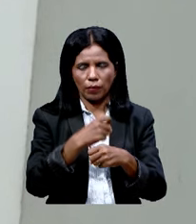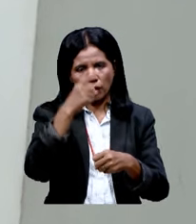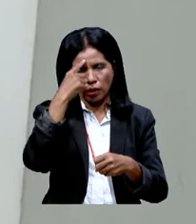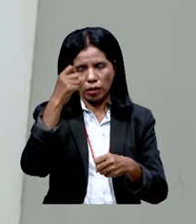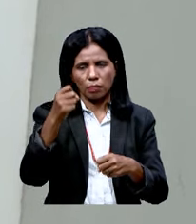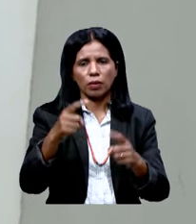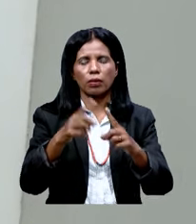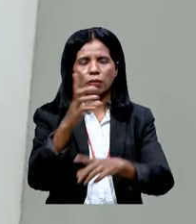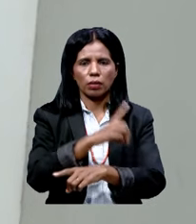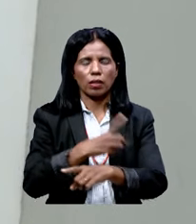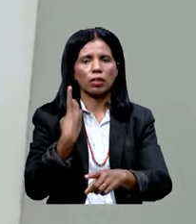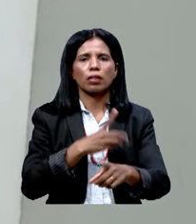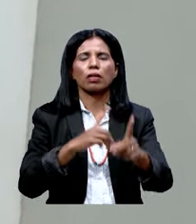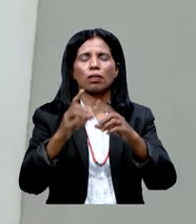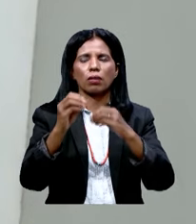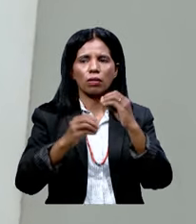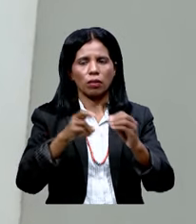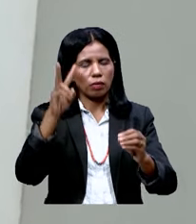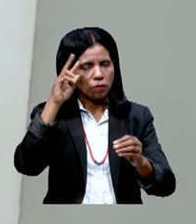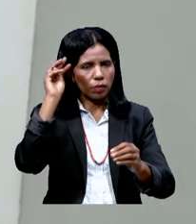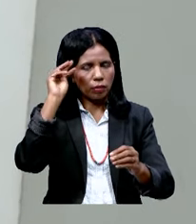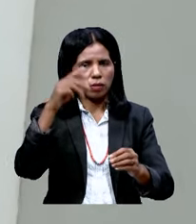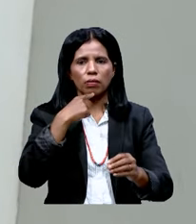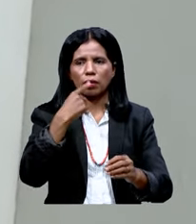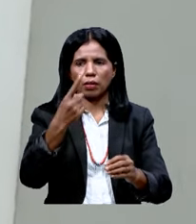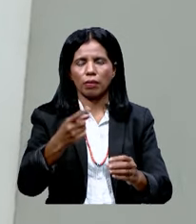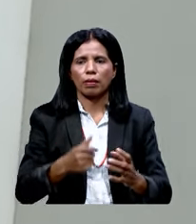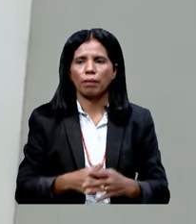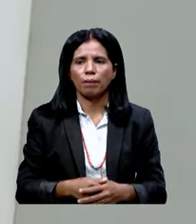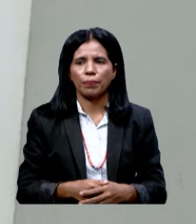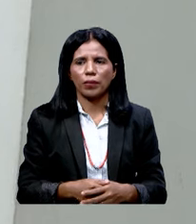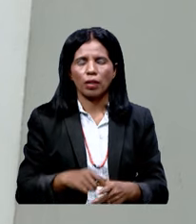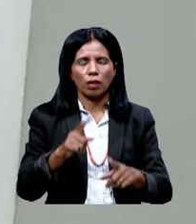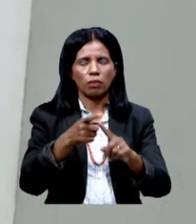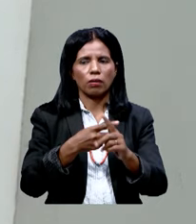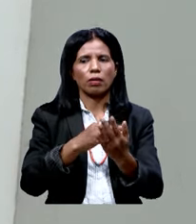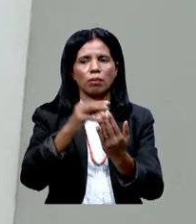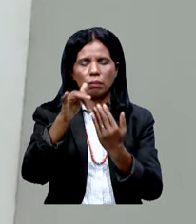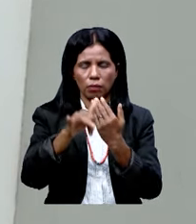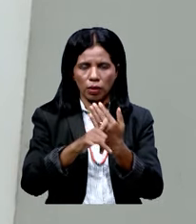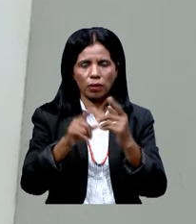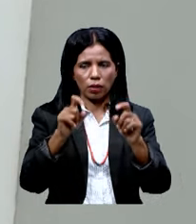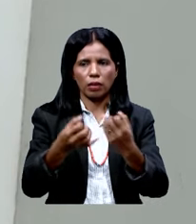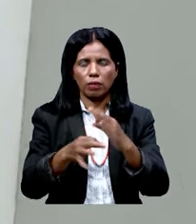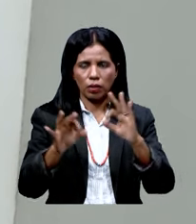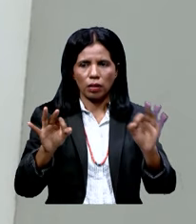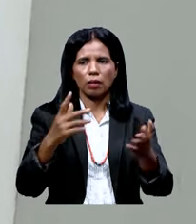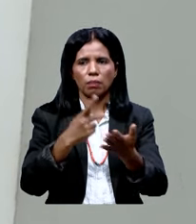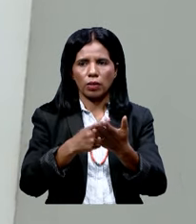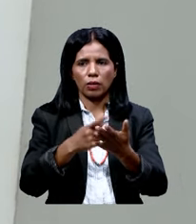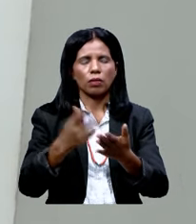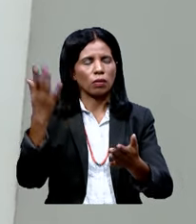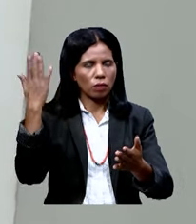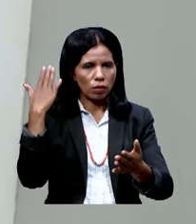tambah oh ita kuliah dia vice esensi vice minister dia mayu tengki remata remata neba projetu anterior